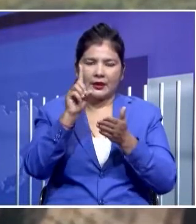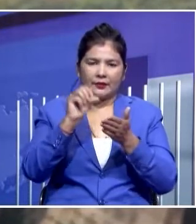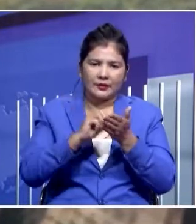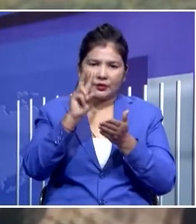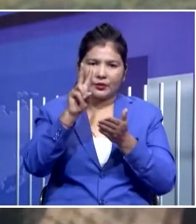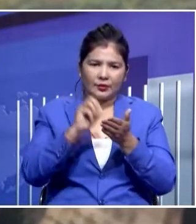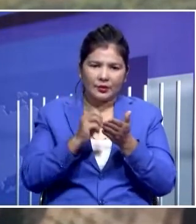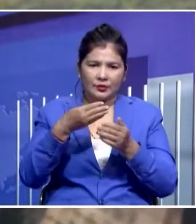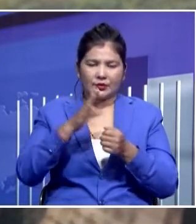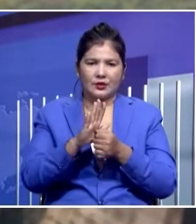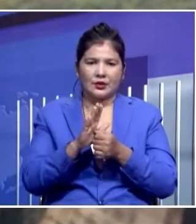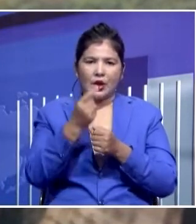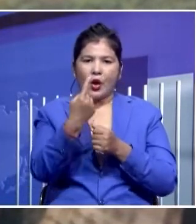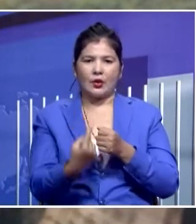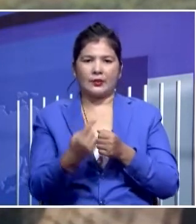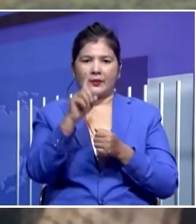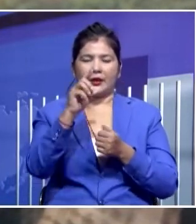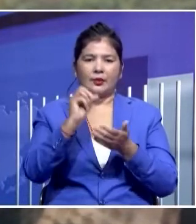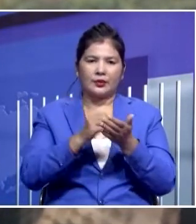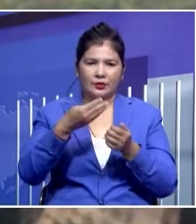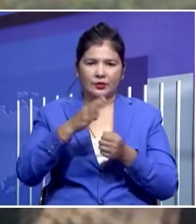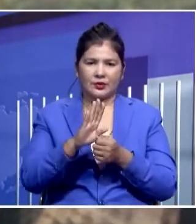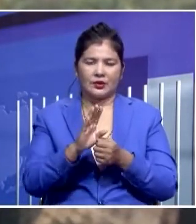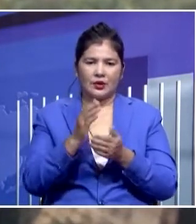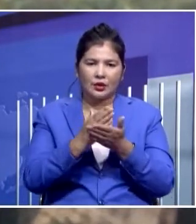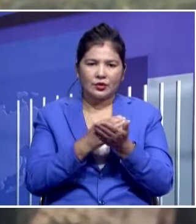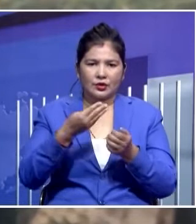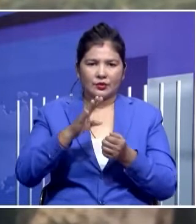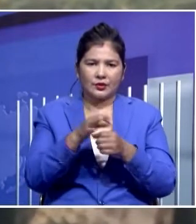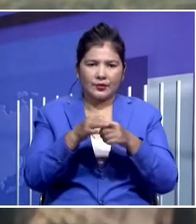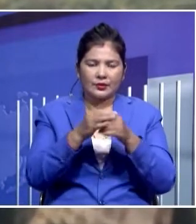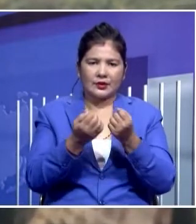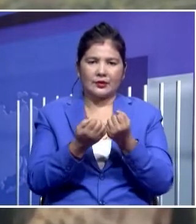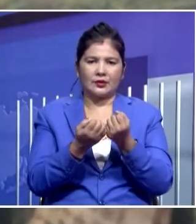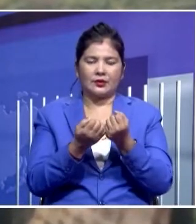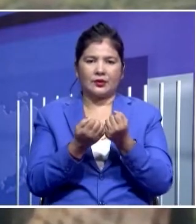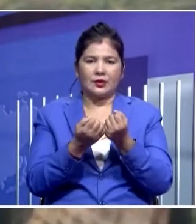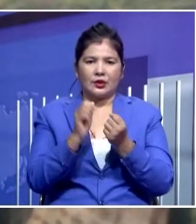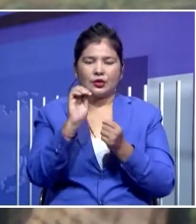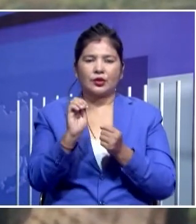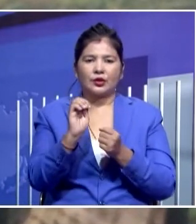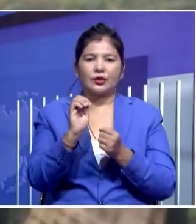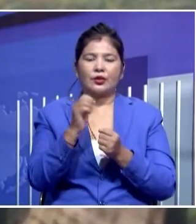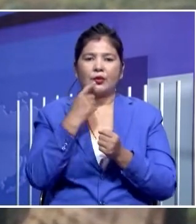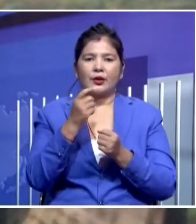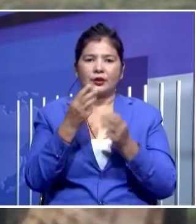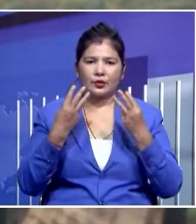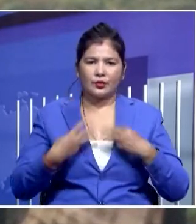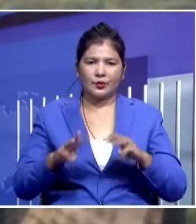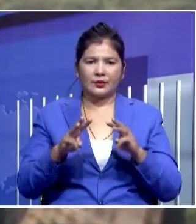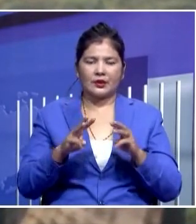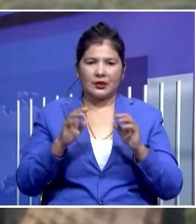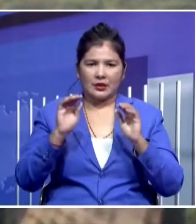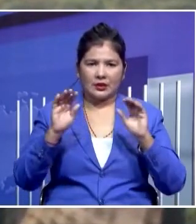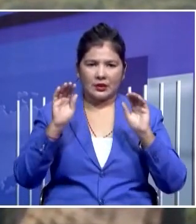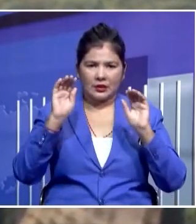दुईपटक हुन्छ या चाहिँ हप्तामै एकपटक हुन्छ कि कसरी हुन्छ, यसलाई चाहिँ व्यवस्थापन गर्न सकियो भने पक्कै पनि उपभोक्ता संरक्षण